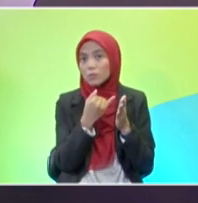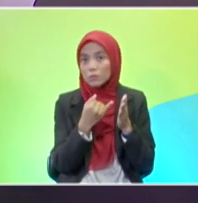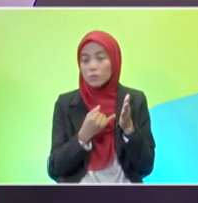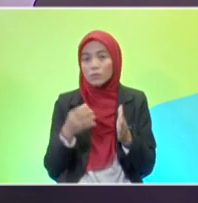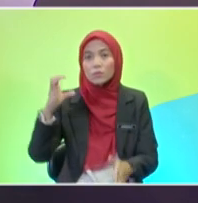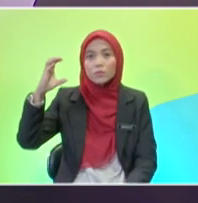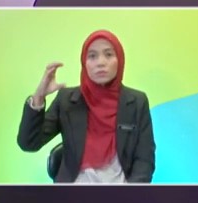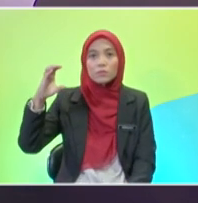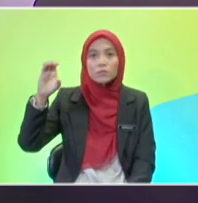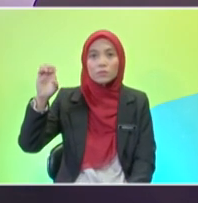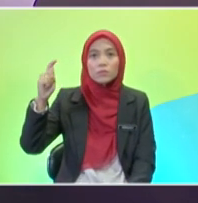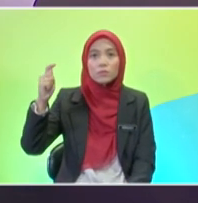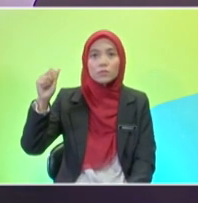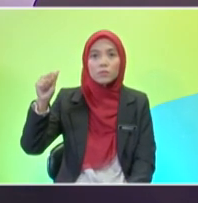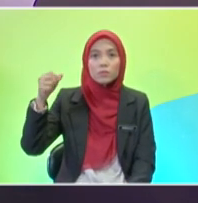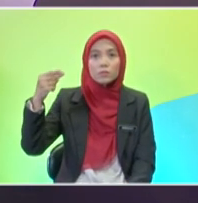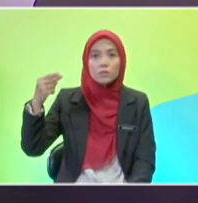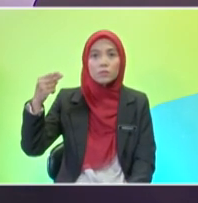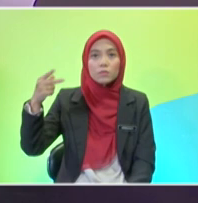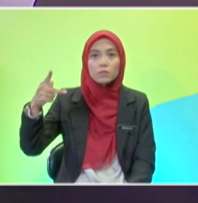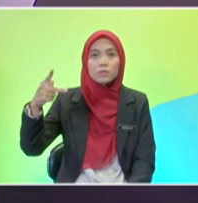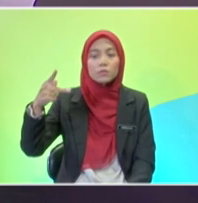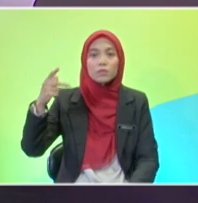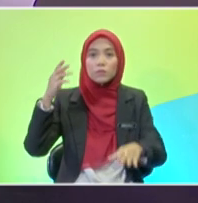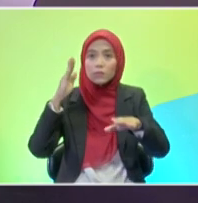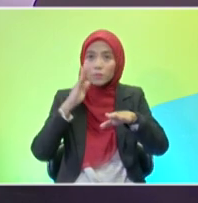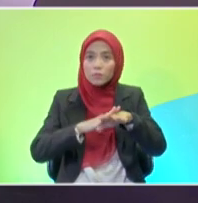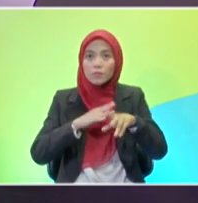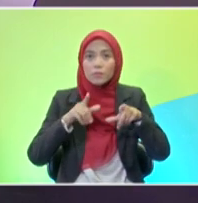ukiran yang sama pada permukaan kayu yang jelutung